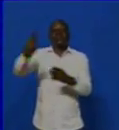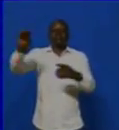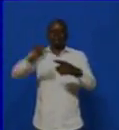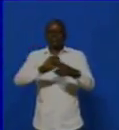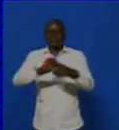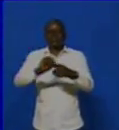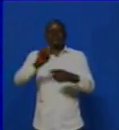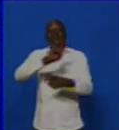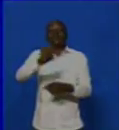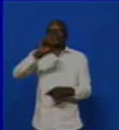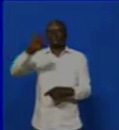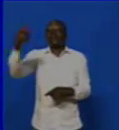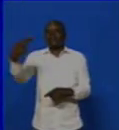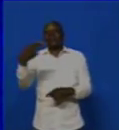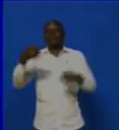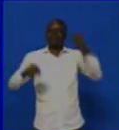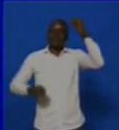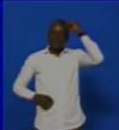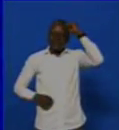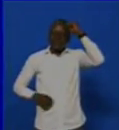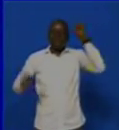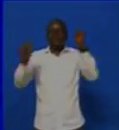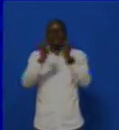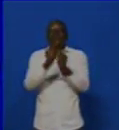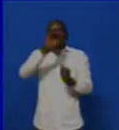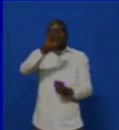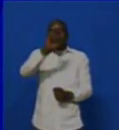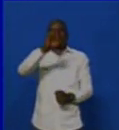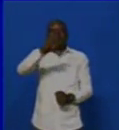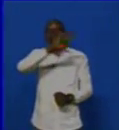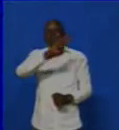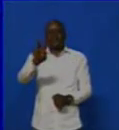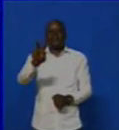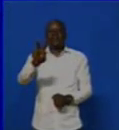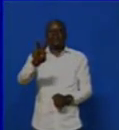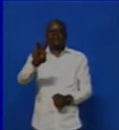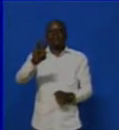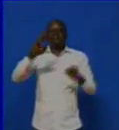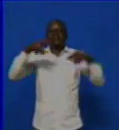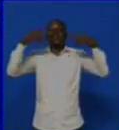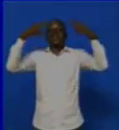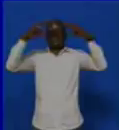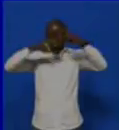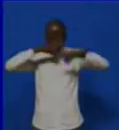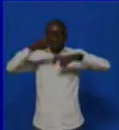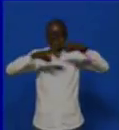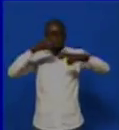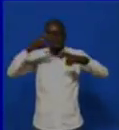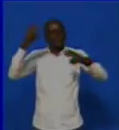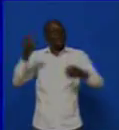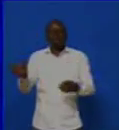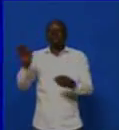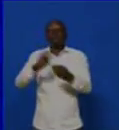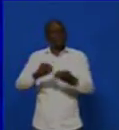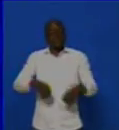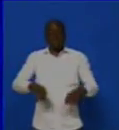VIH-Sida, avec l'apparition des antirétroviraux ou ARV, les succès scientifiques ne font que s'accumuler.